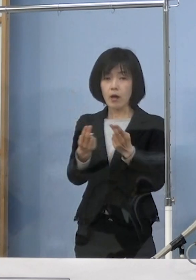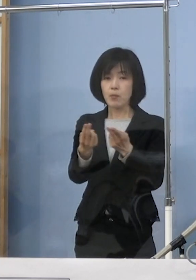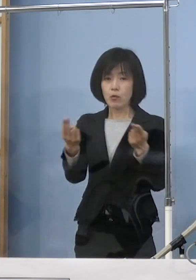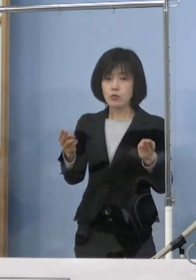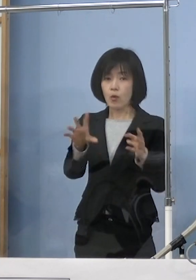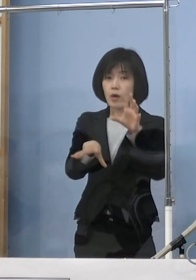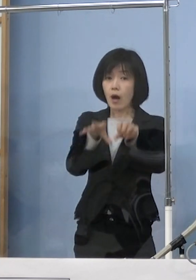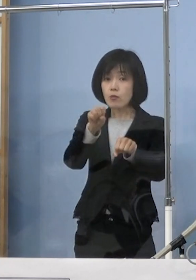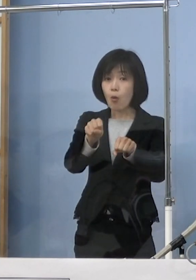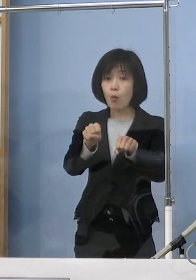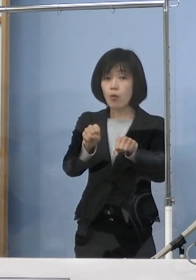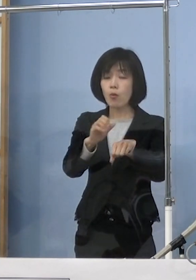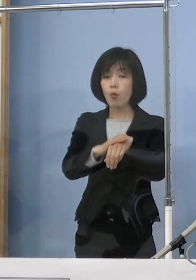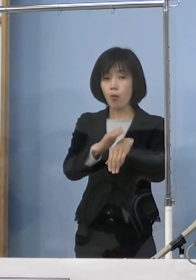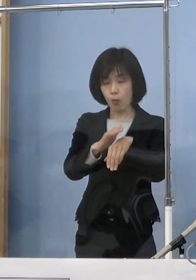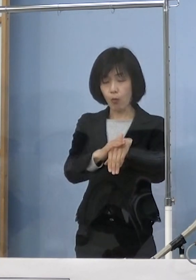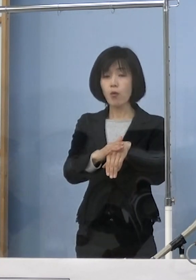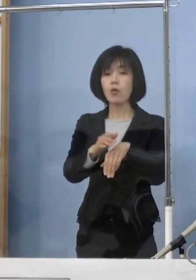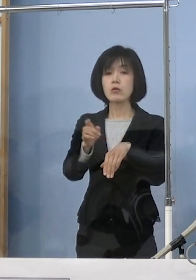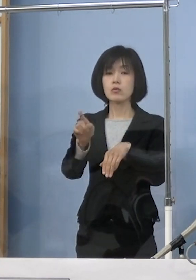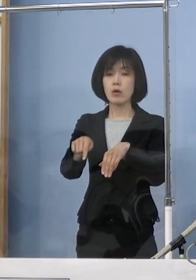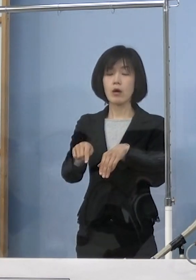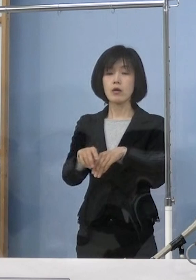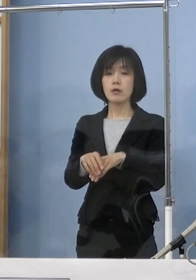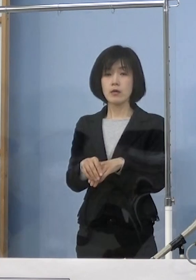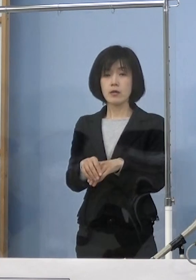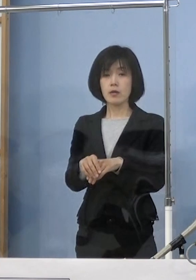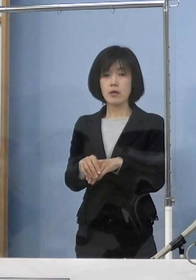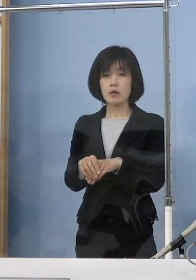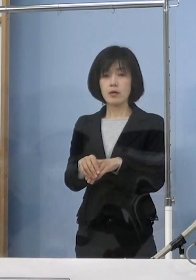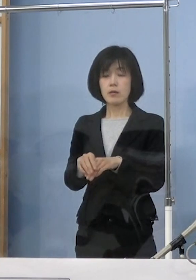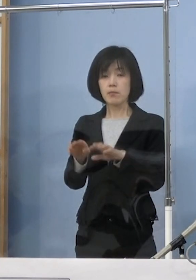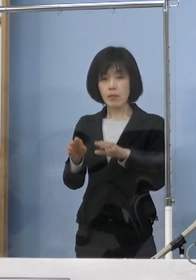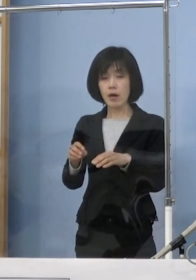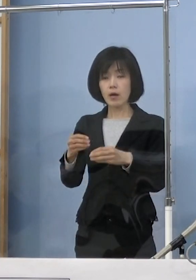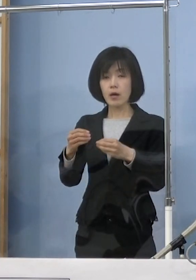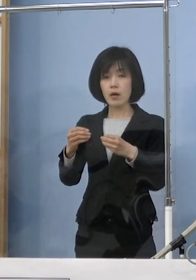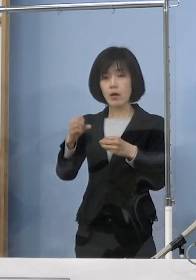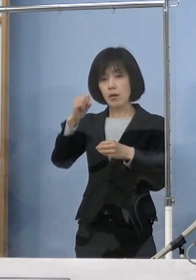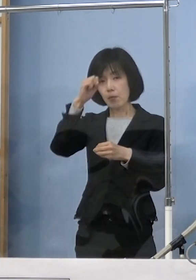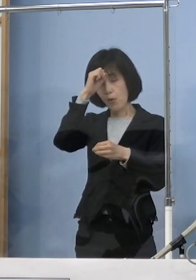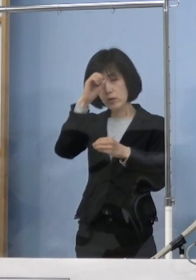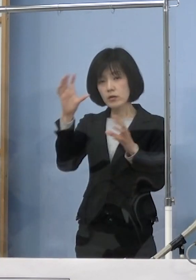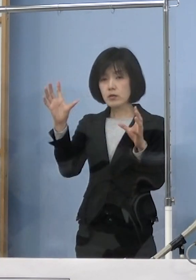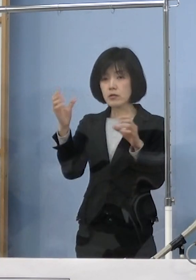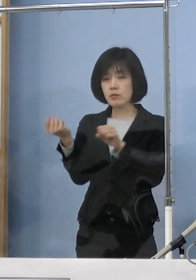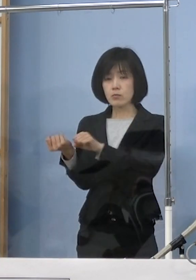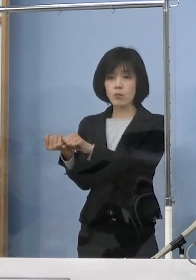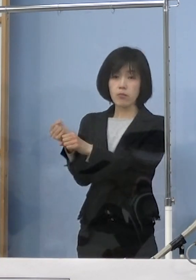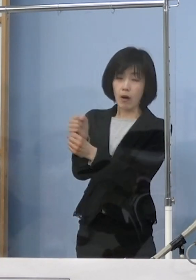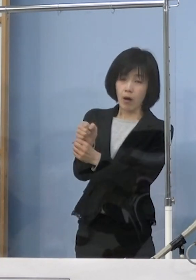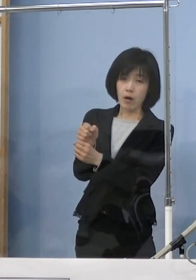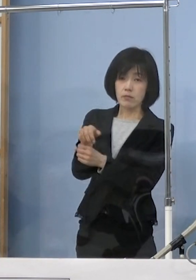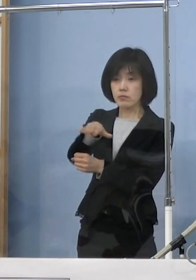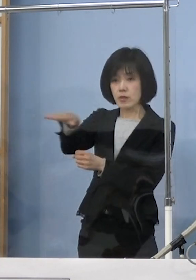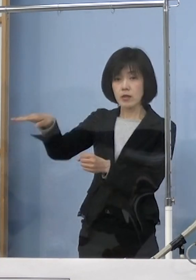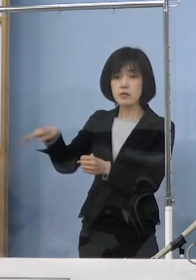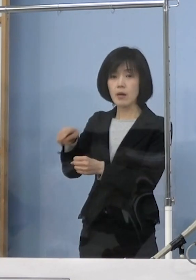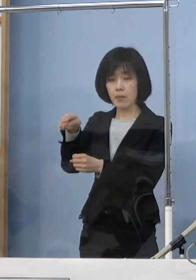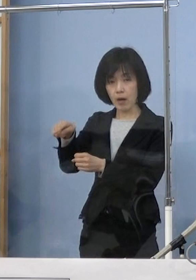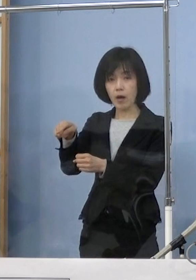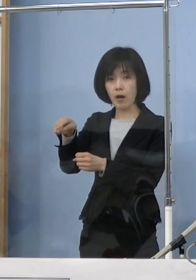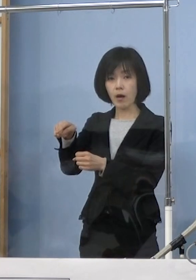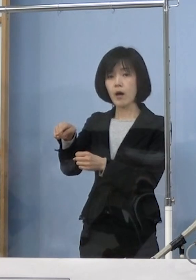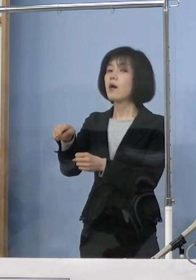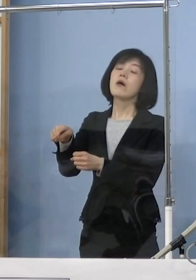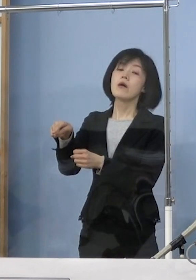り方、あるいはもうすでに症状が回復される、警戒された皆様方を、しかし